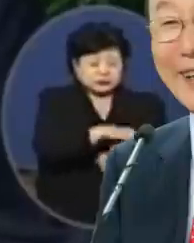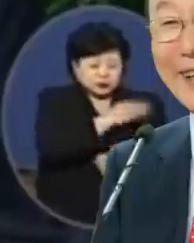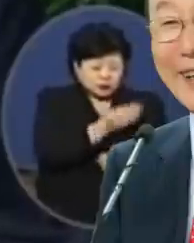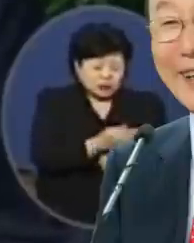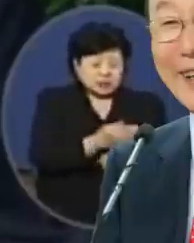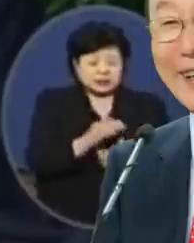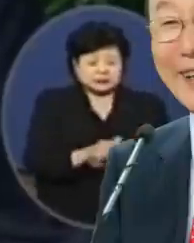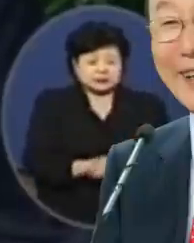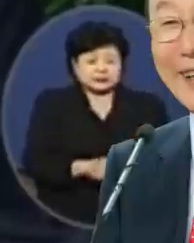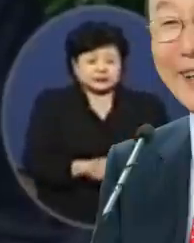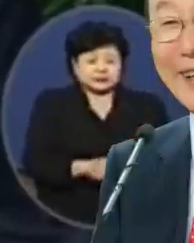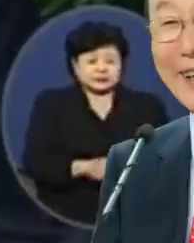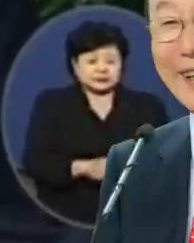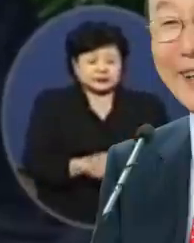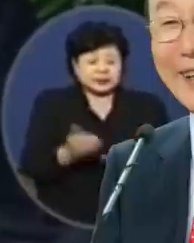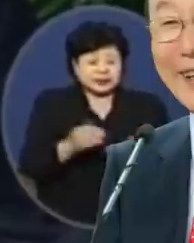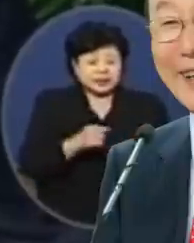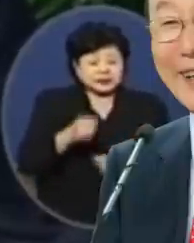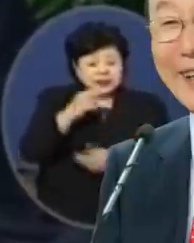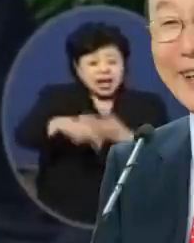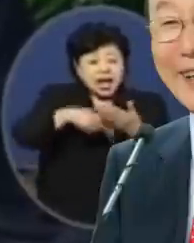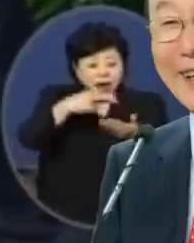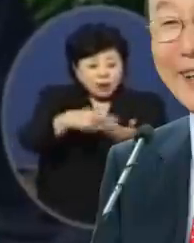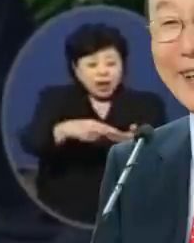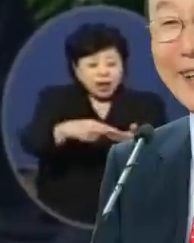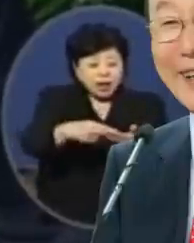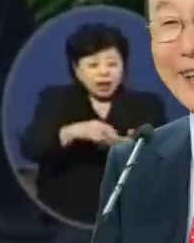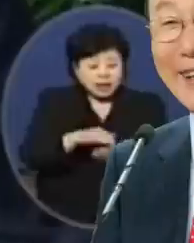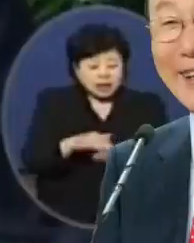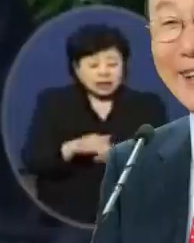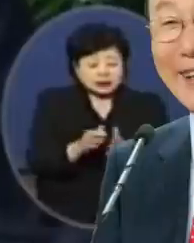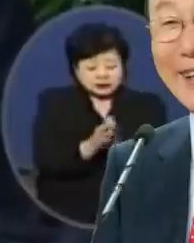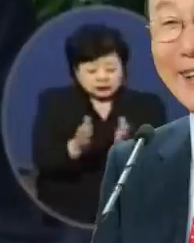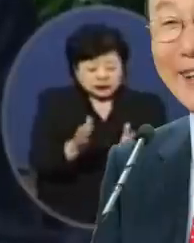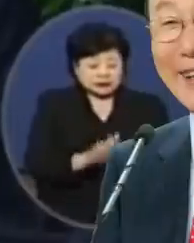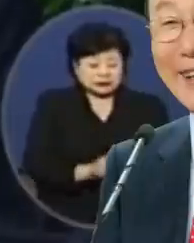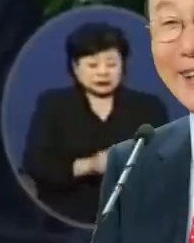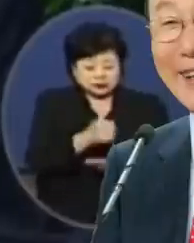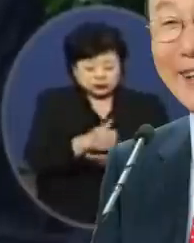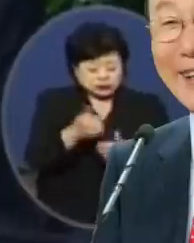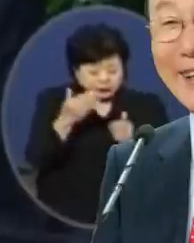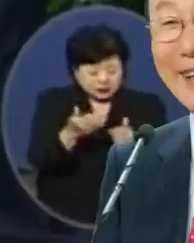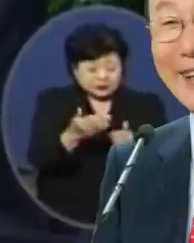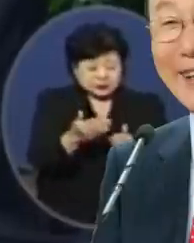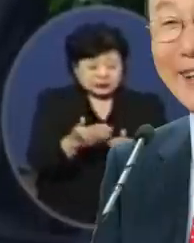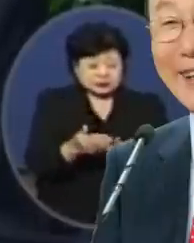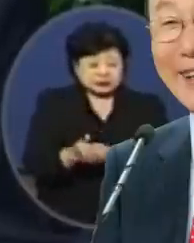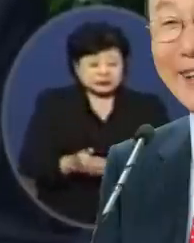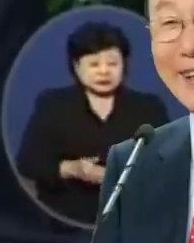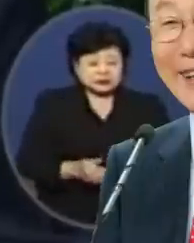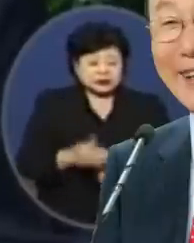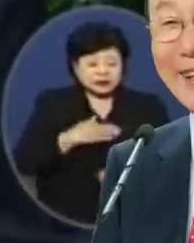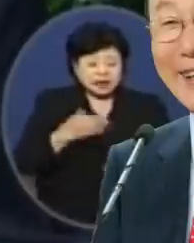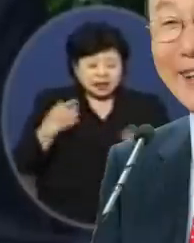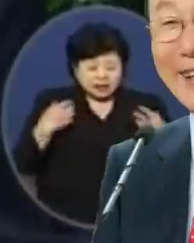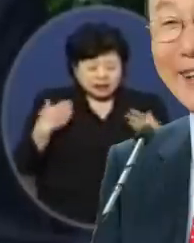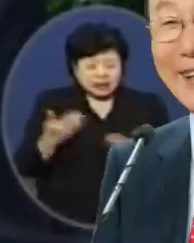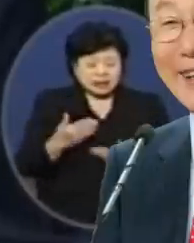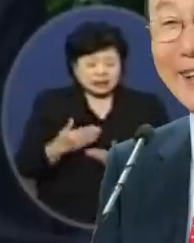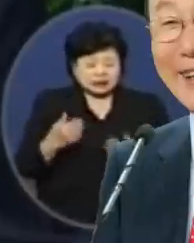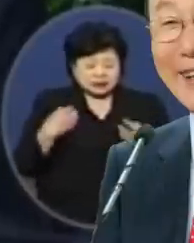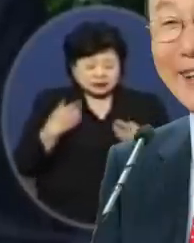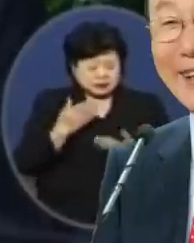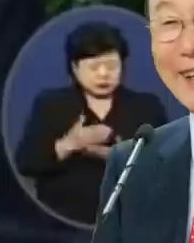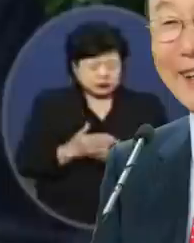특권이거든요. 일을 행하는 야외인데 일은 계산부터 시작하는 것이니까 주님이 내 일은 네가 맡아서 하지 마라. 내 일은 내가